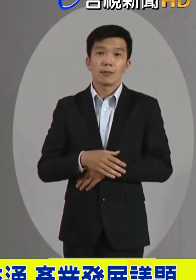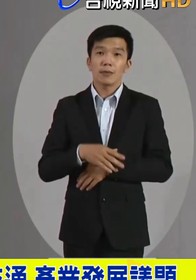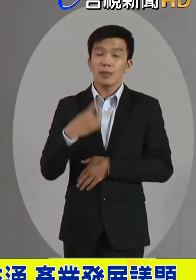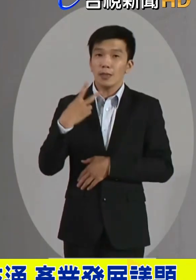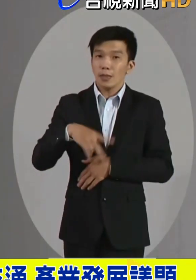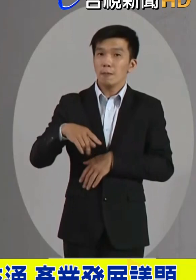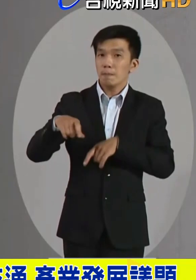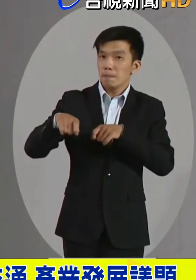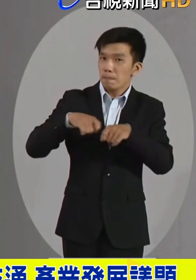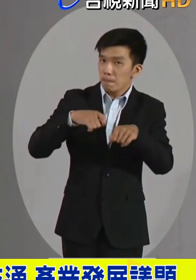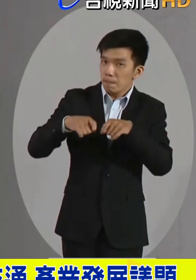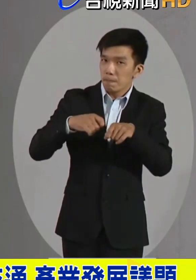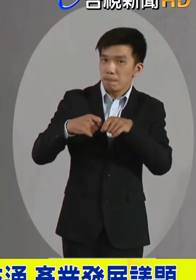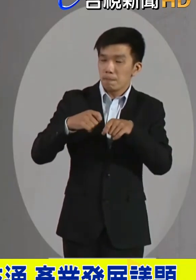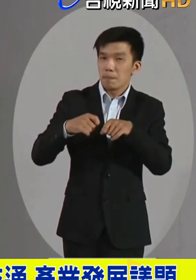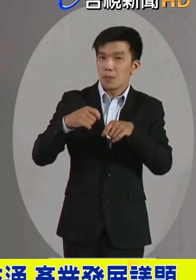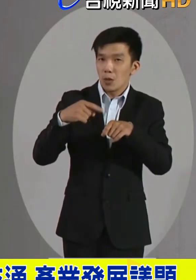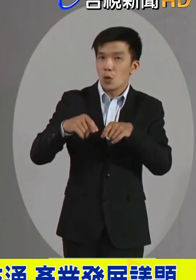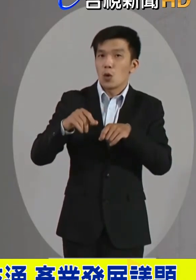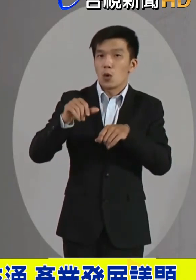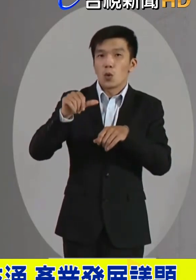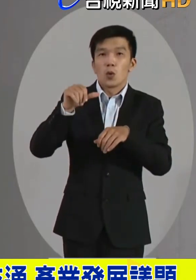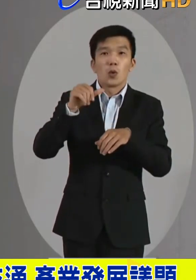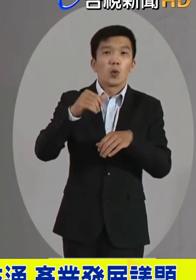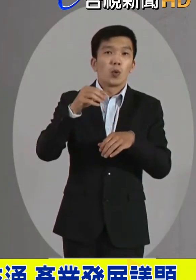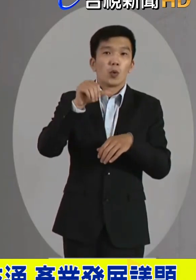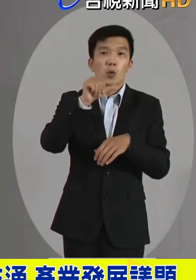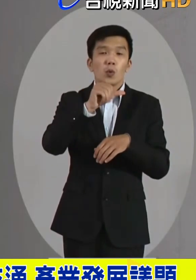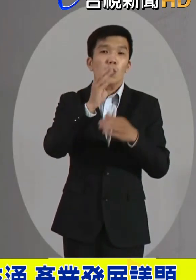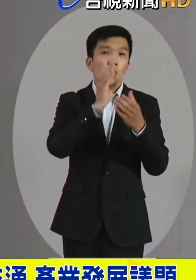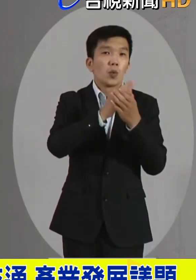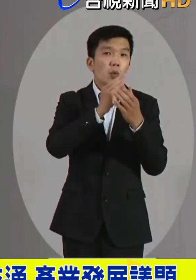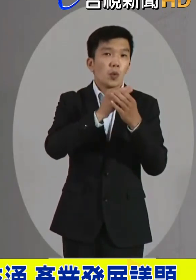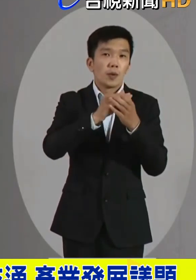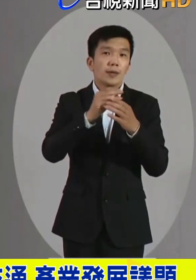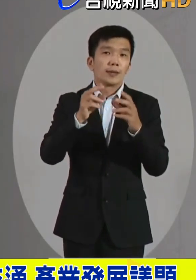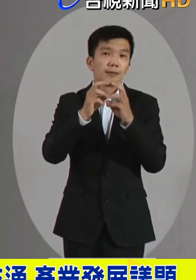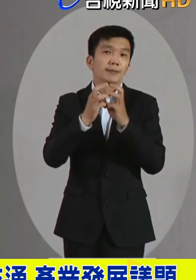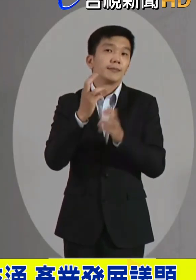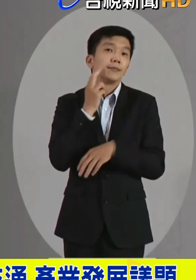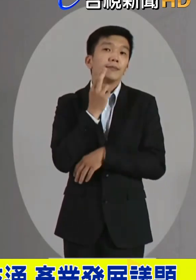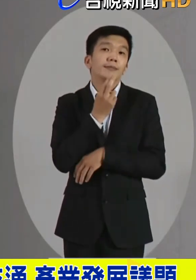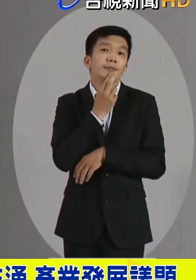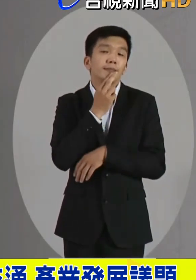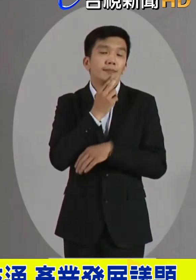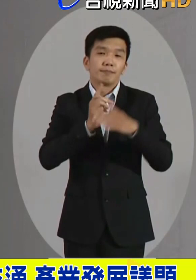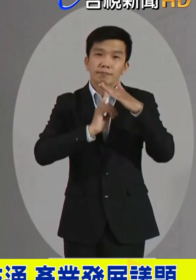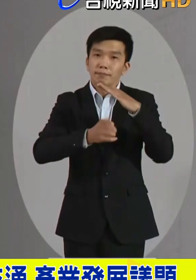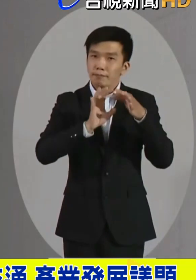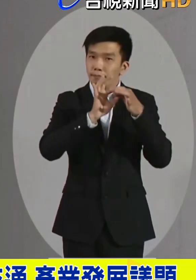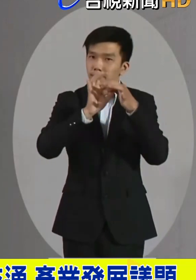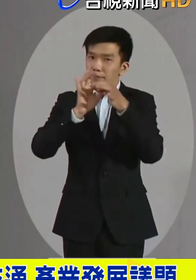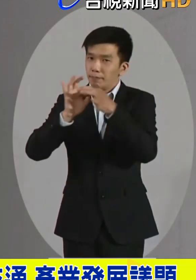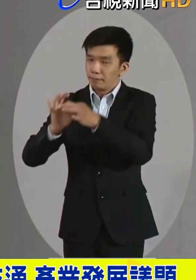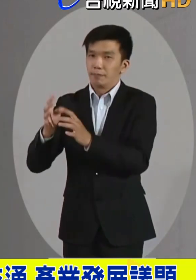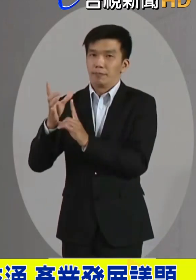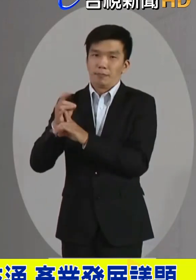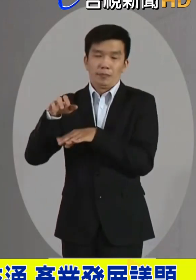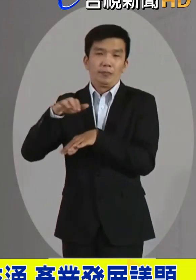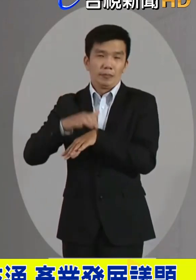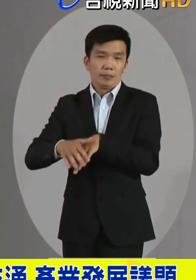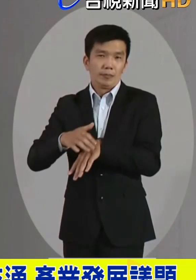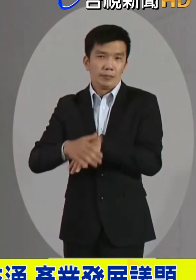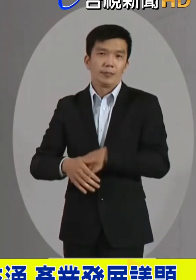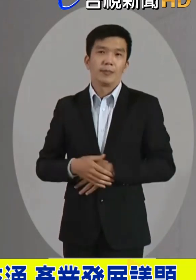案4配套，以及5羊高架往南延伸，同样它会串起桃竹竹苗的产业廊